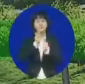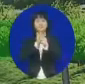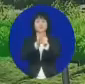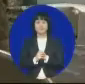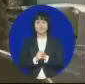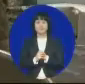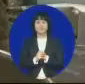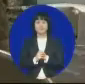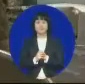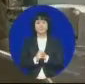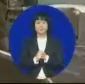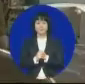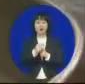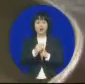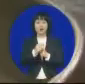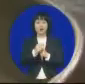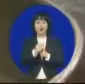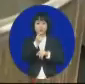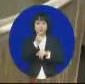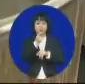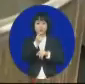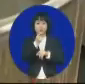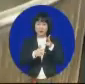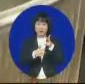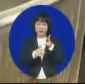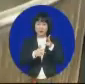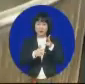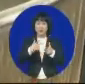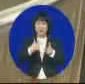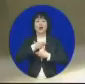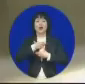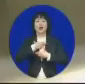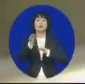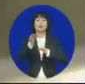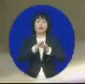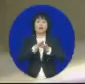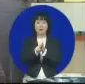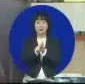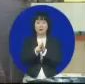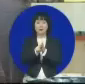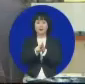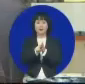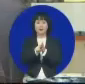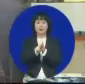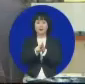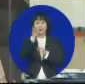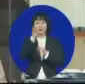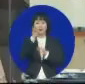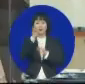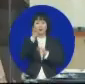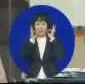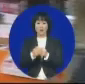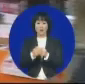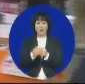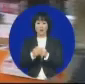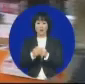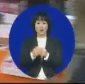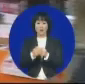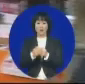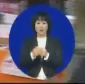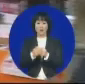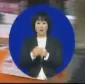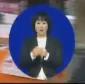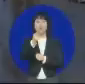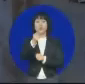지원합니다 중소기업과 소상공인의 경영안정을 도와 지역경제를 살리기 위해 씨가 총력을 기울입니다